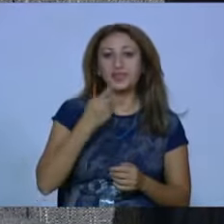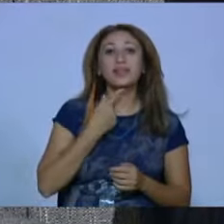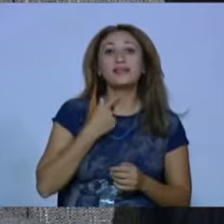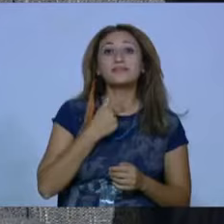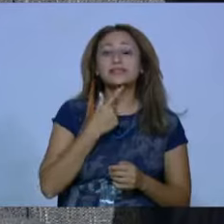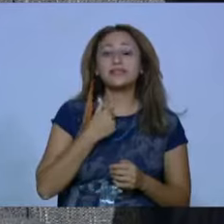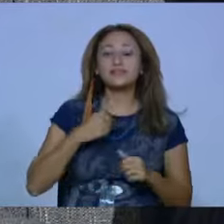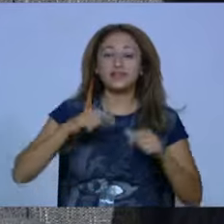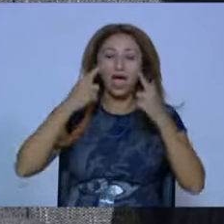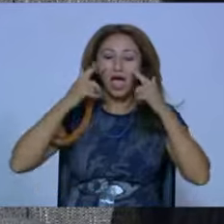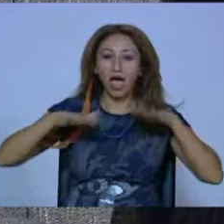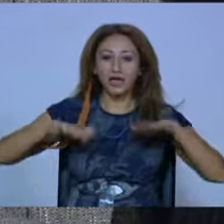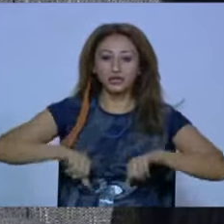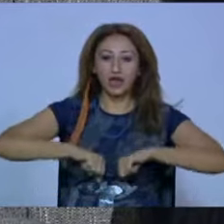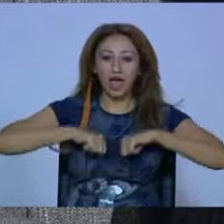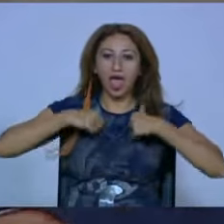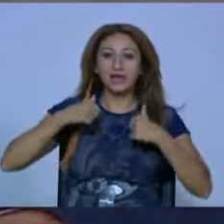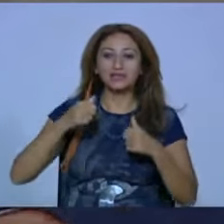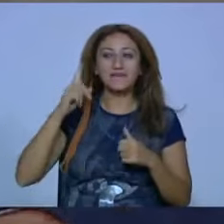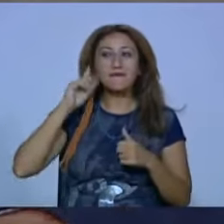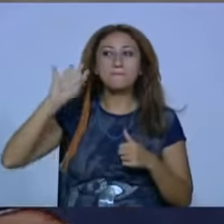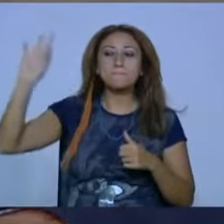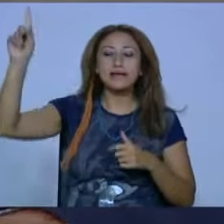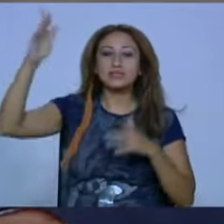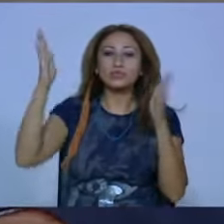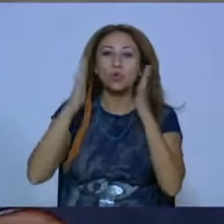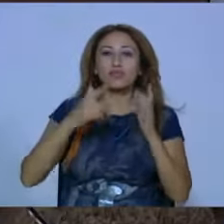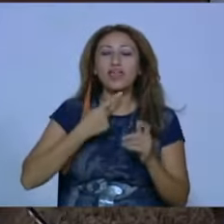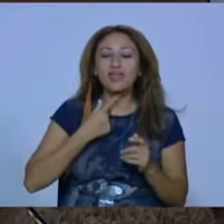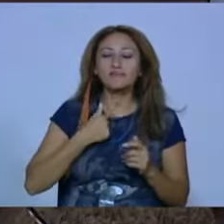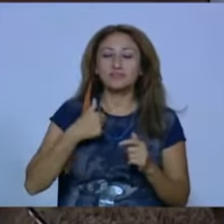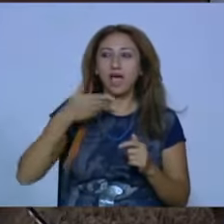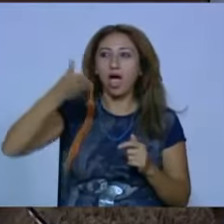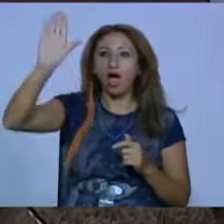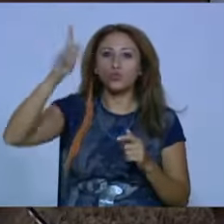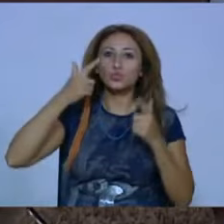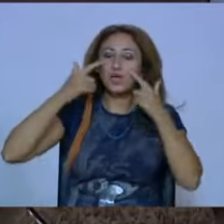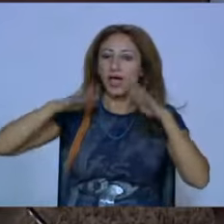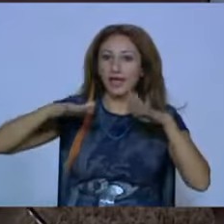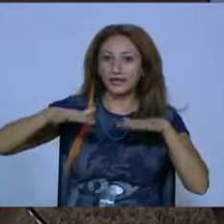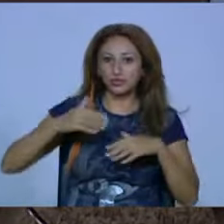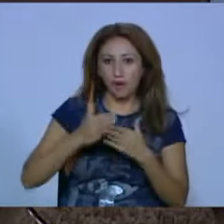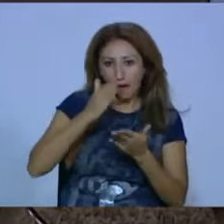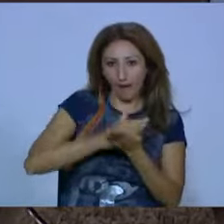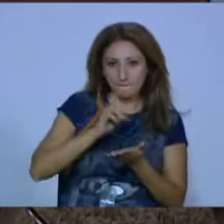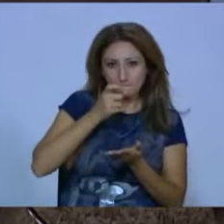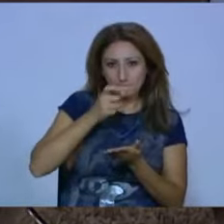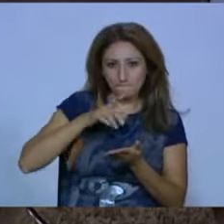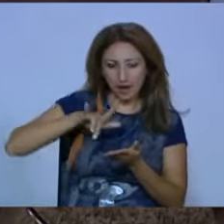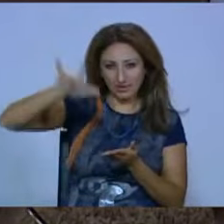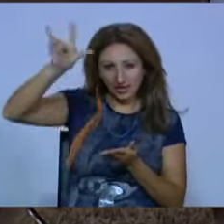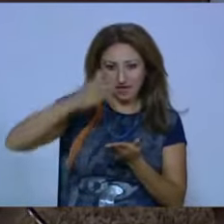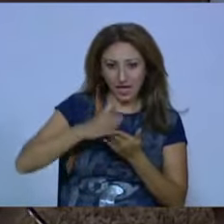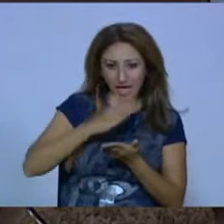اعيش حياتي في مدينه منوره. طبعا هو فعلا قال لي كده مره طبعا قبل ما يسافر البرازيل. هو قال لي انا عايز اجوز